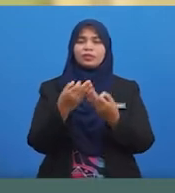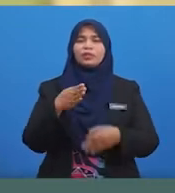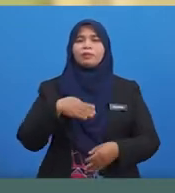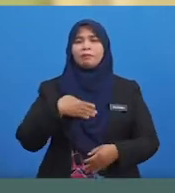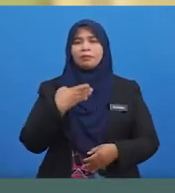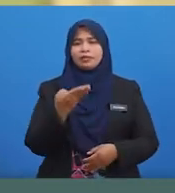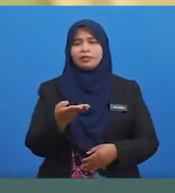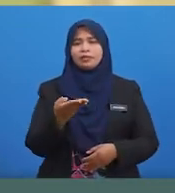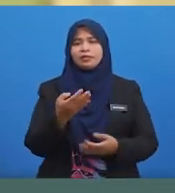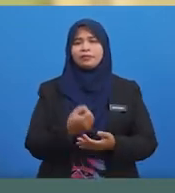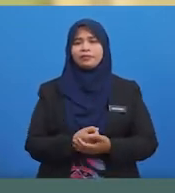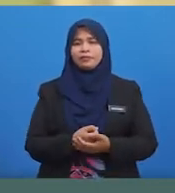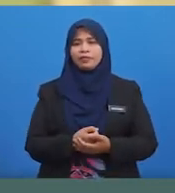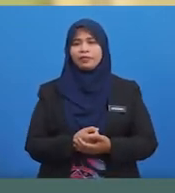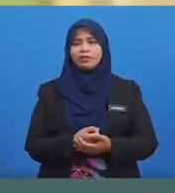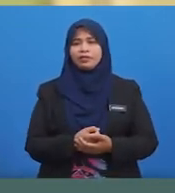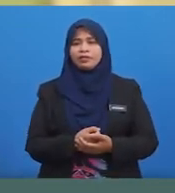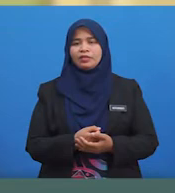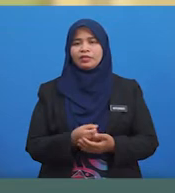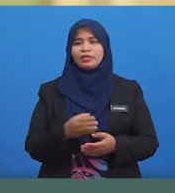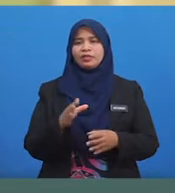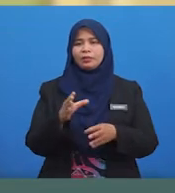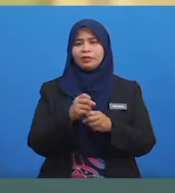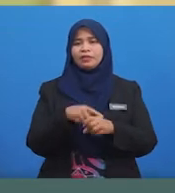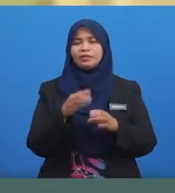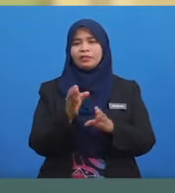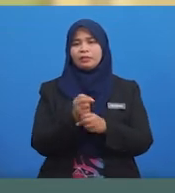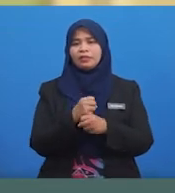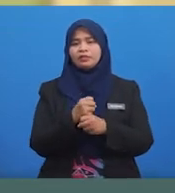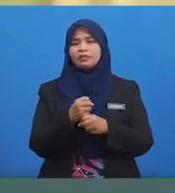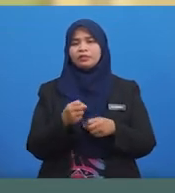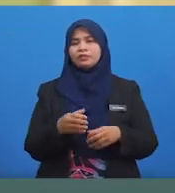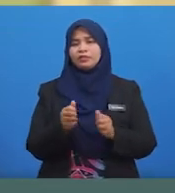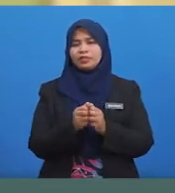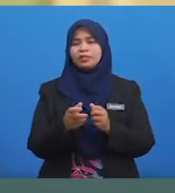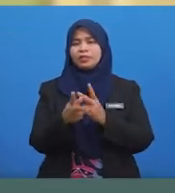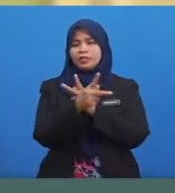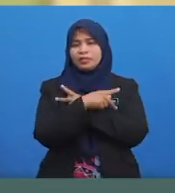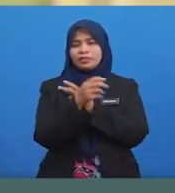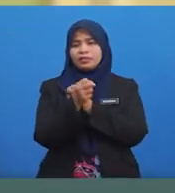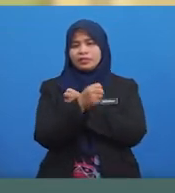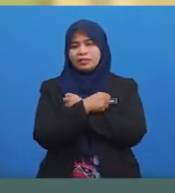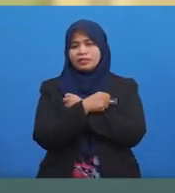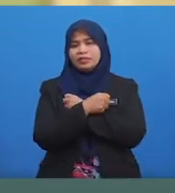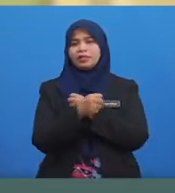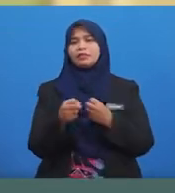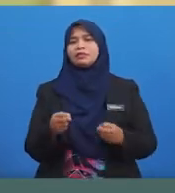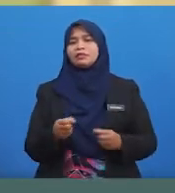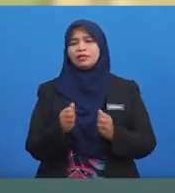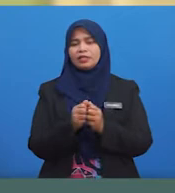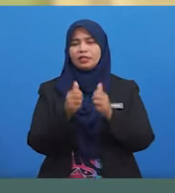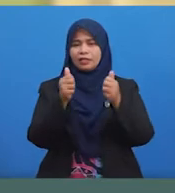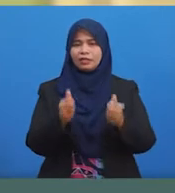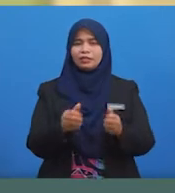bahagia dibentuk melalui kasih sayang yang amat mendalam terhadap hal itu keluarga